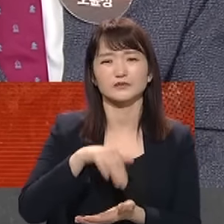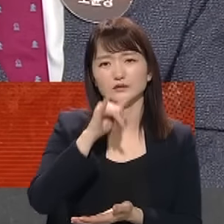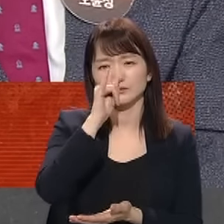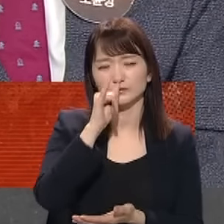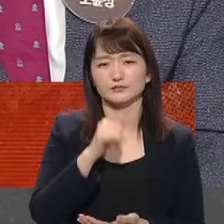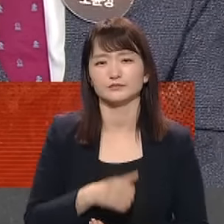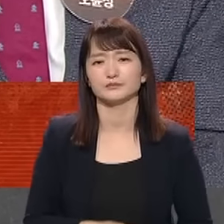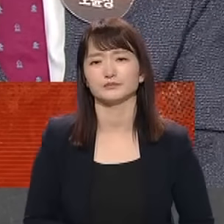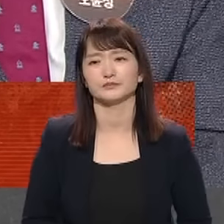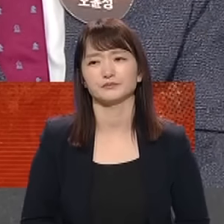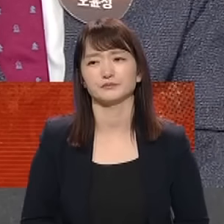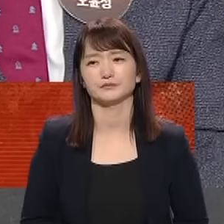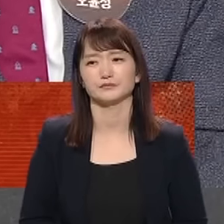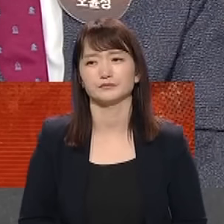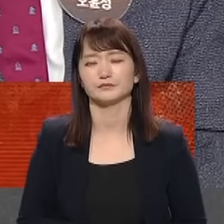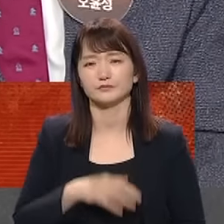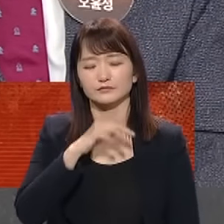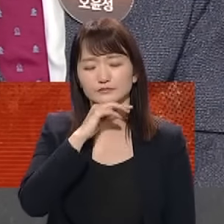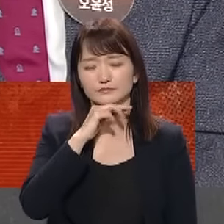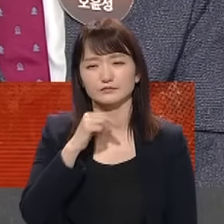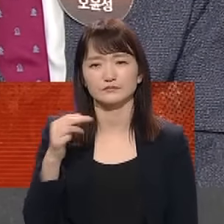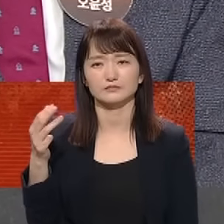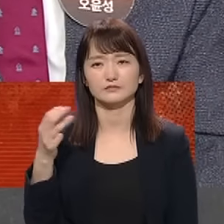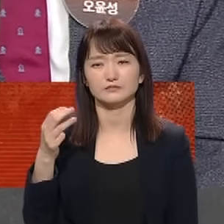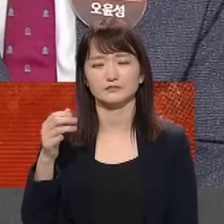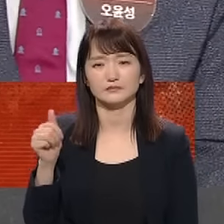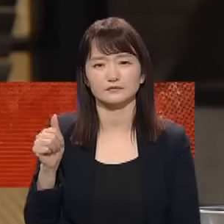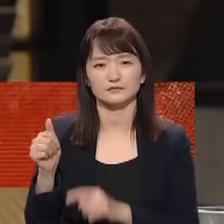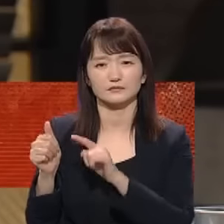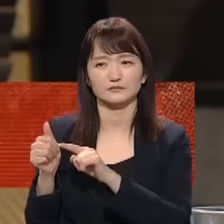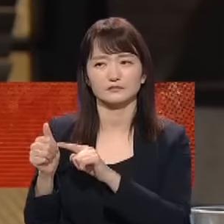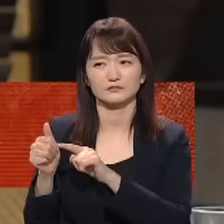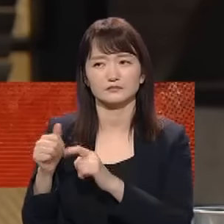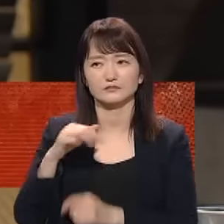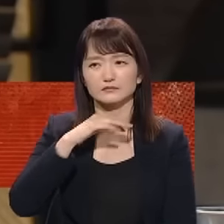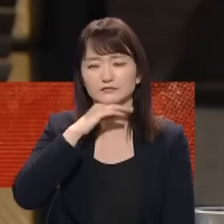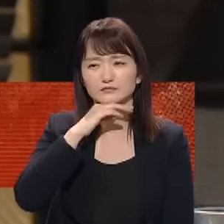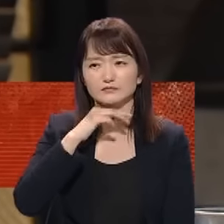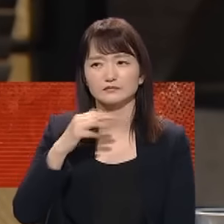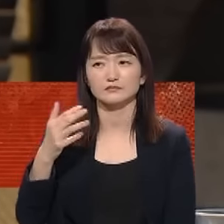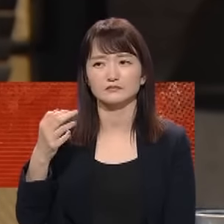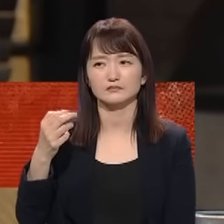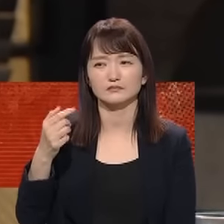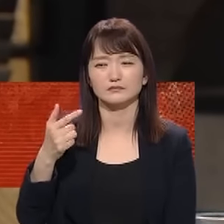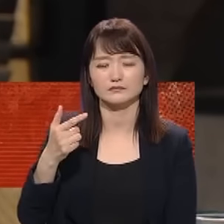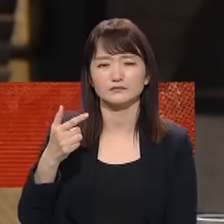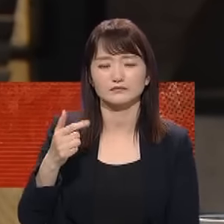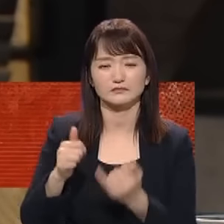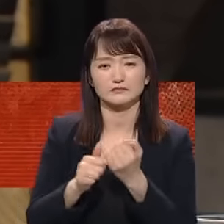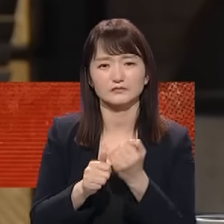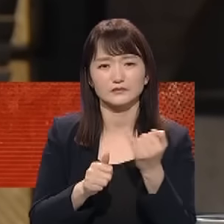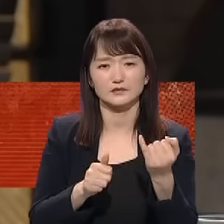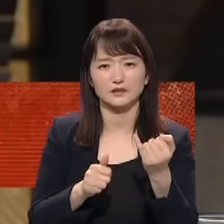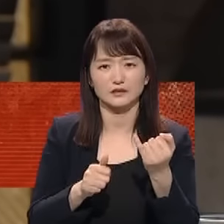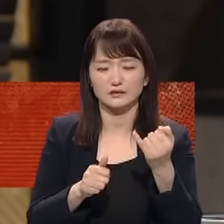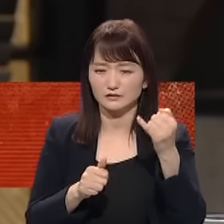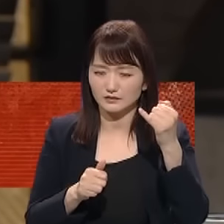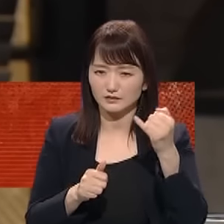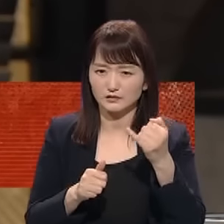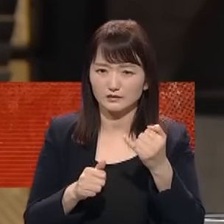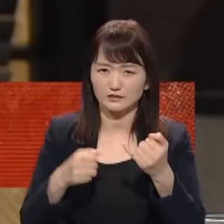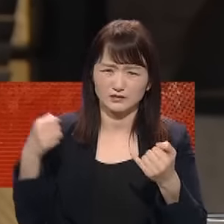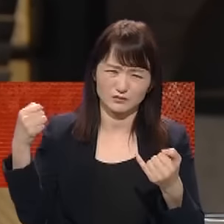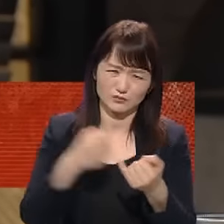있는데 어쨌거나 이 80대 되는 이 남성, 86세 된 치매에 걸린 자기 아내를 지금도 폭행을 하고 있는